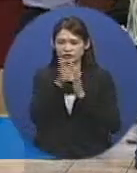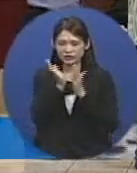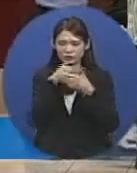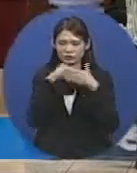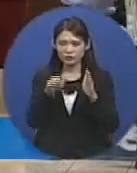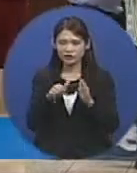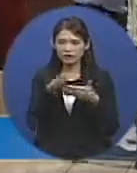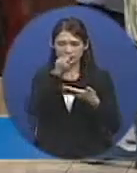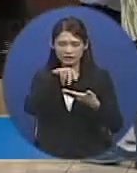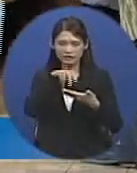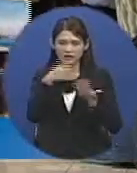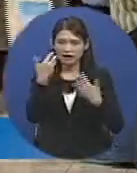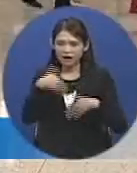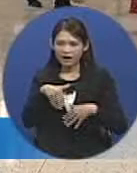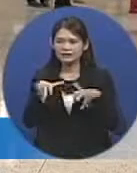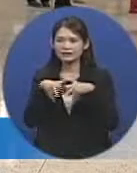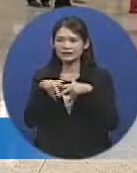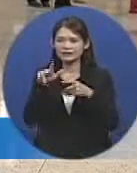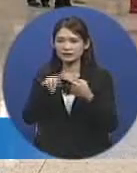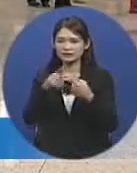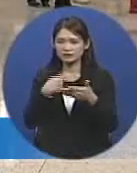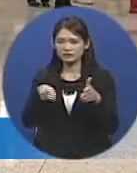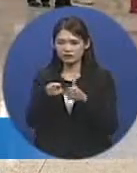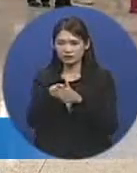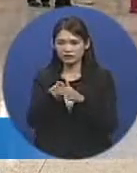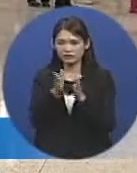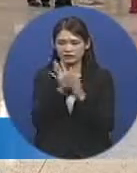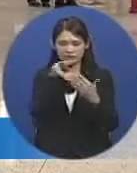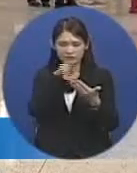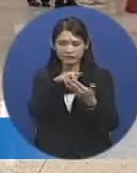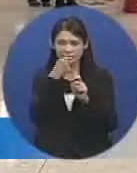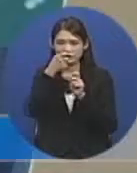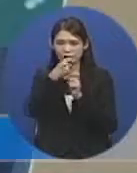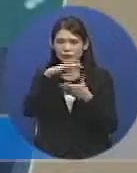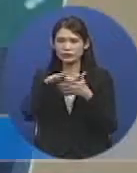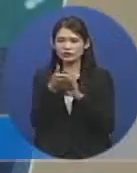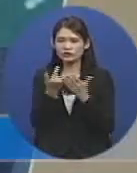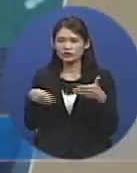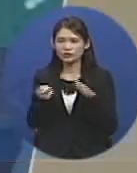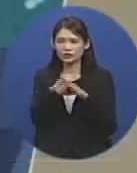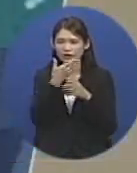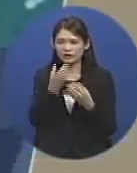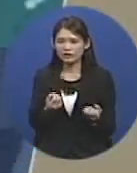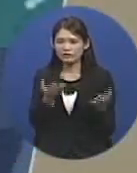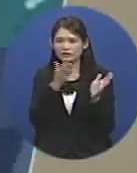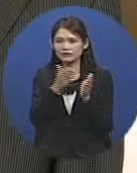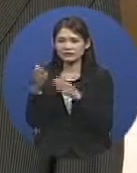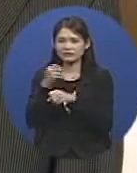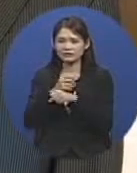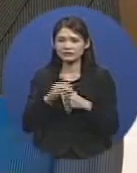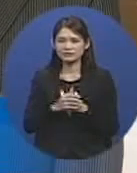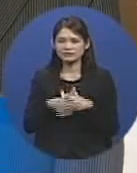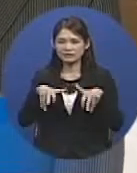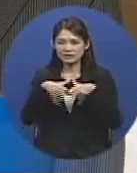독서 취약계층인 장애인들이 책과 접할 수 있는 기회를 늘리고자 장애인 독서 한마당 행사를 개최했습니다.